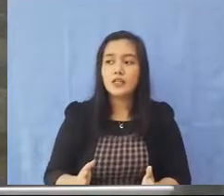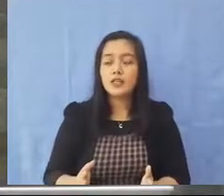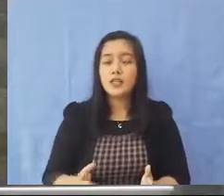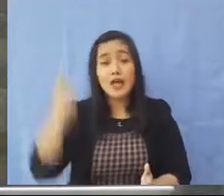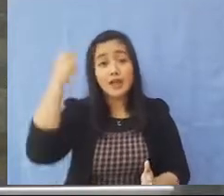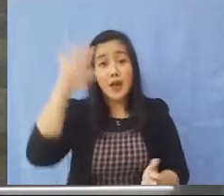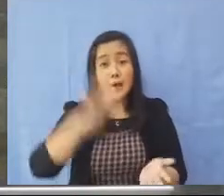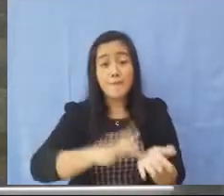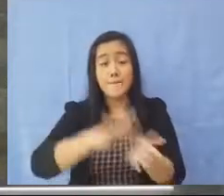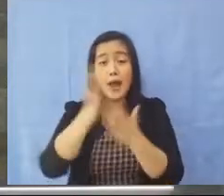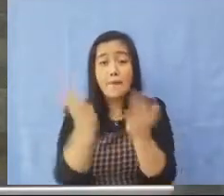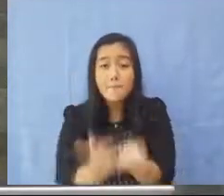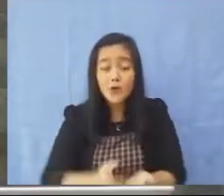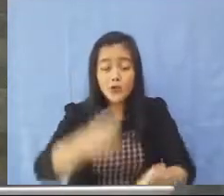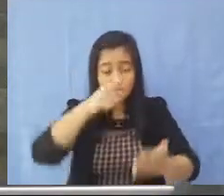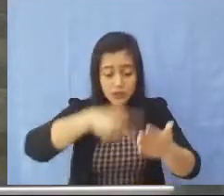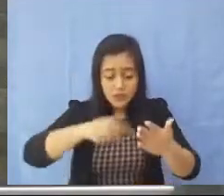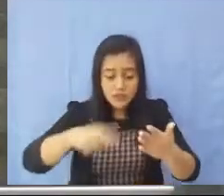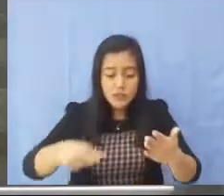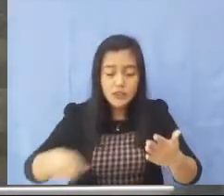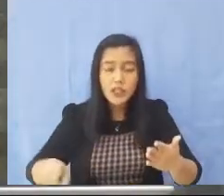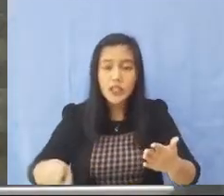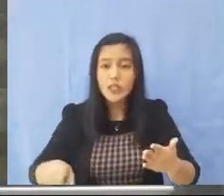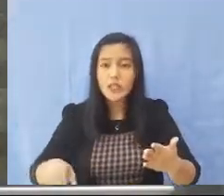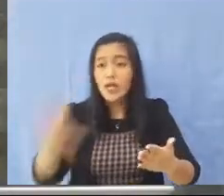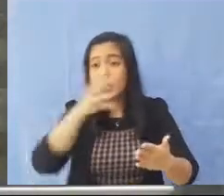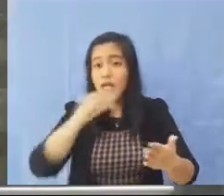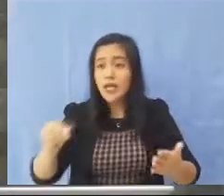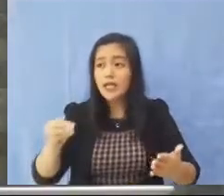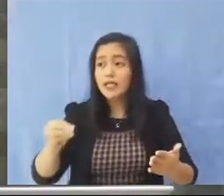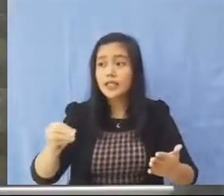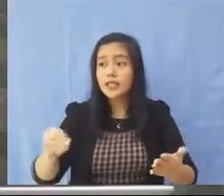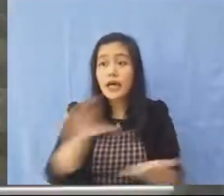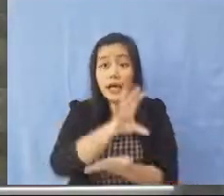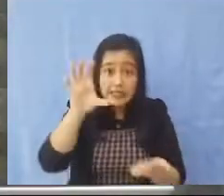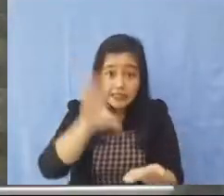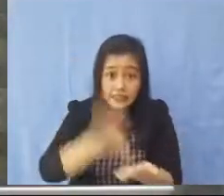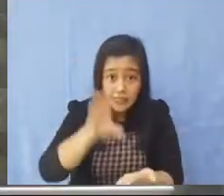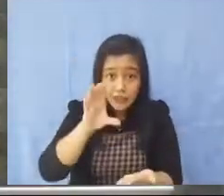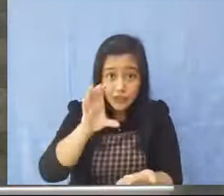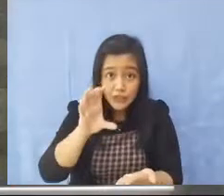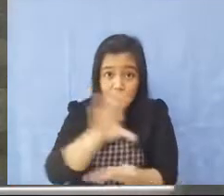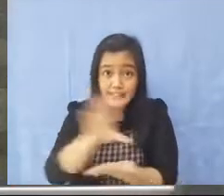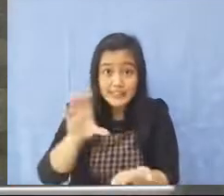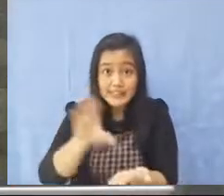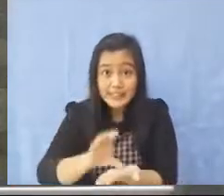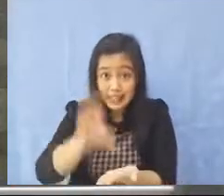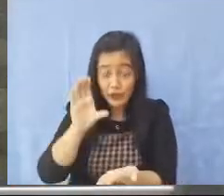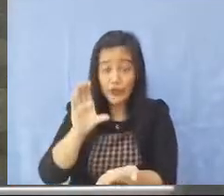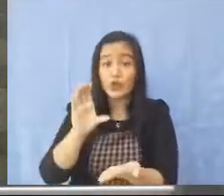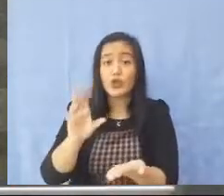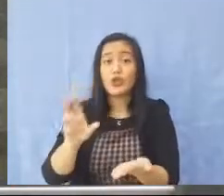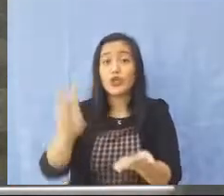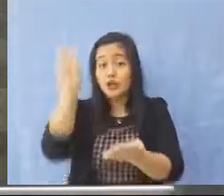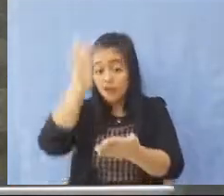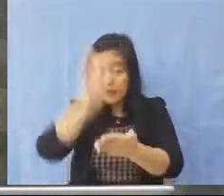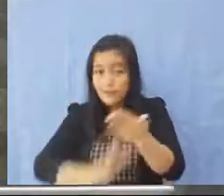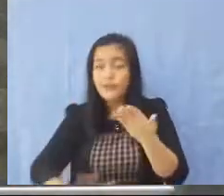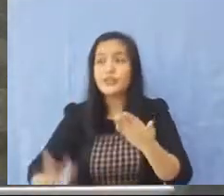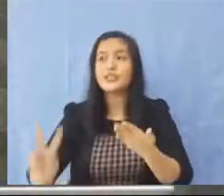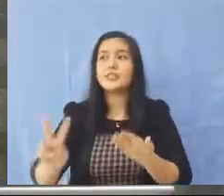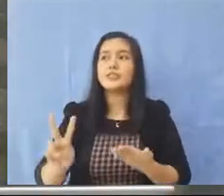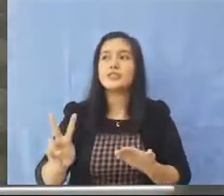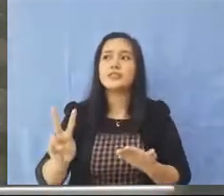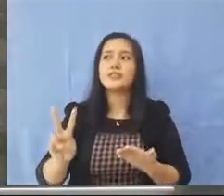yan yung date written. And the key verse for the book of Genesis, ang pinakasikat na ginagamit po na, or kilala na